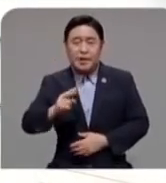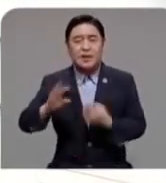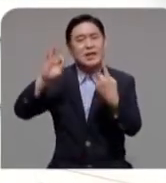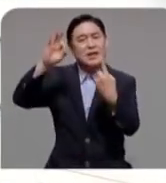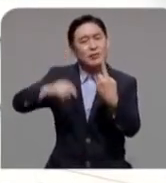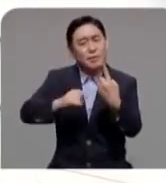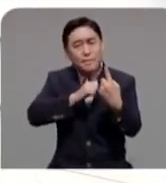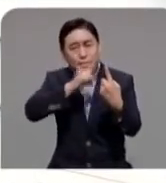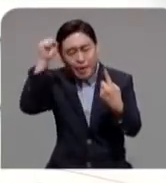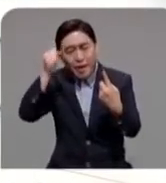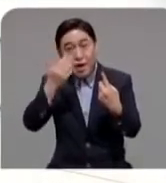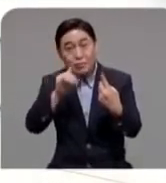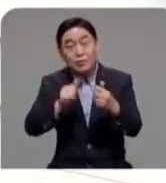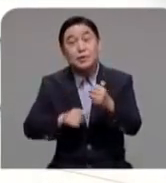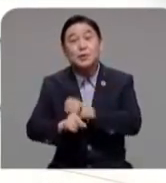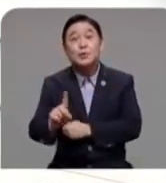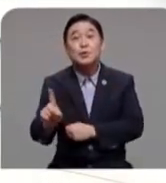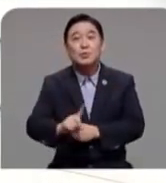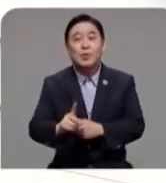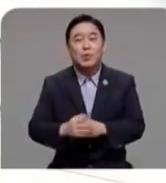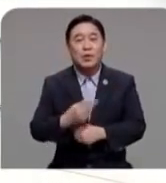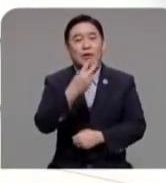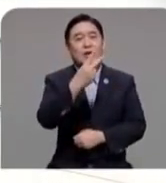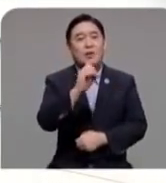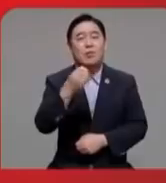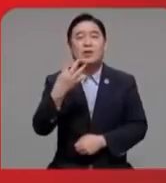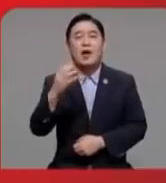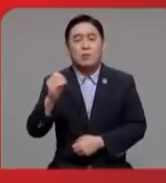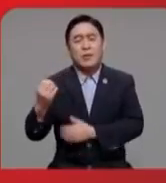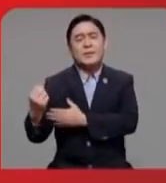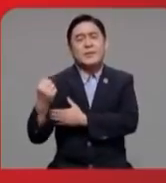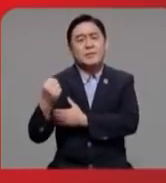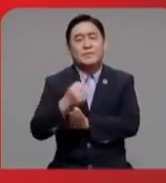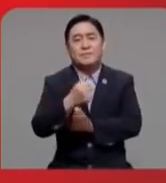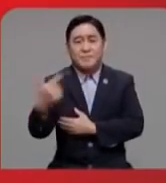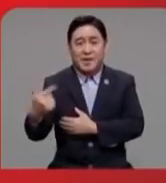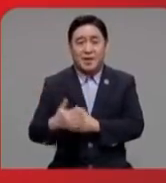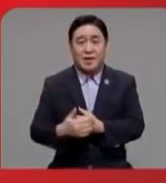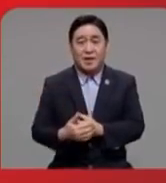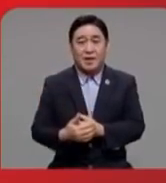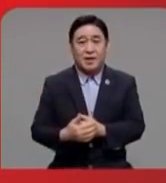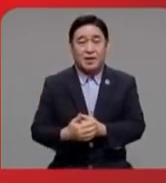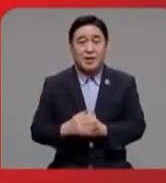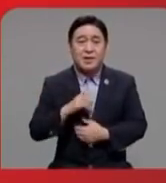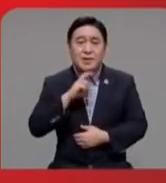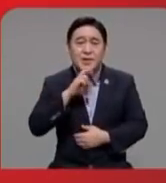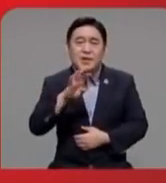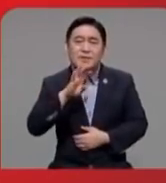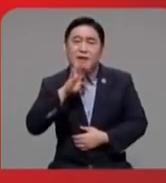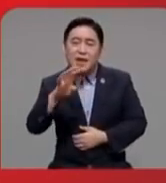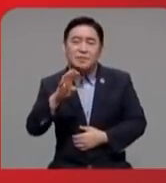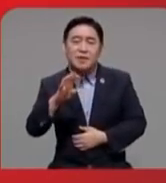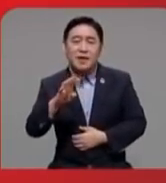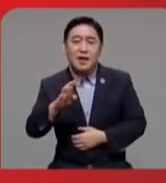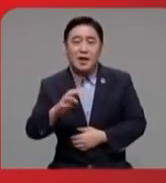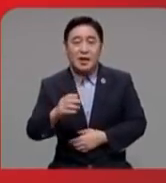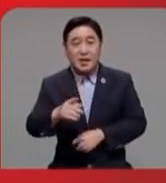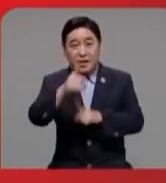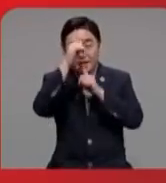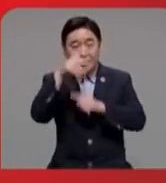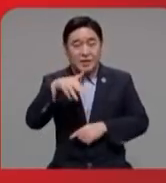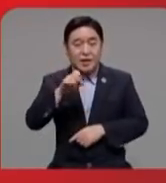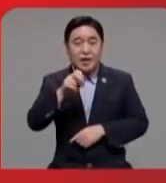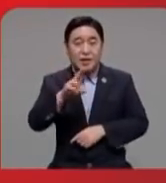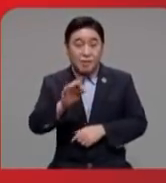1위가 될 수 있었던 것은 2040의 힘입니다. 2040에서 이재명 후보를 압도할